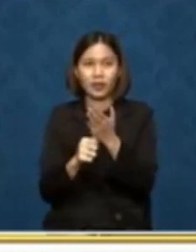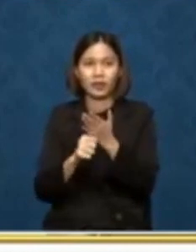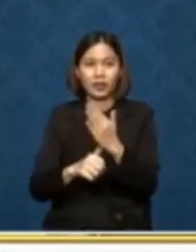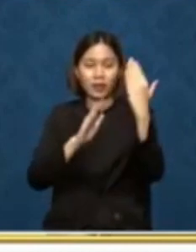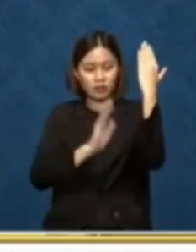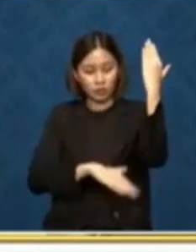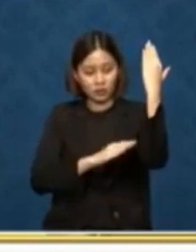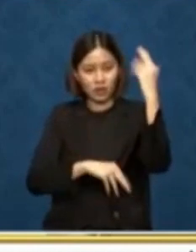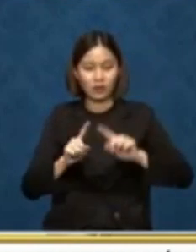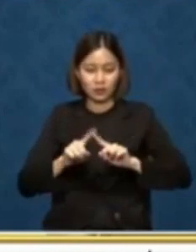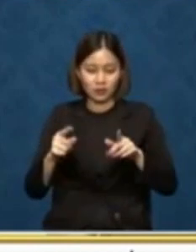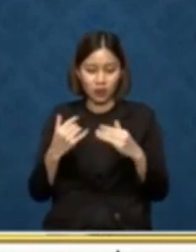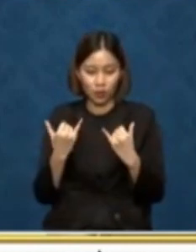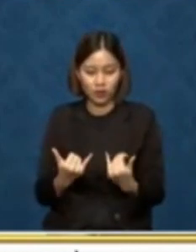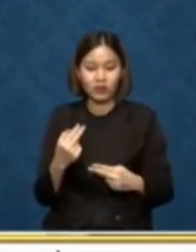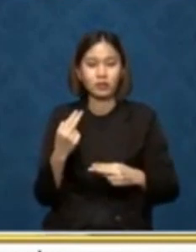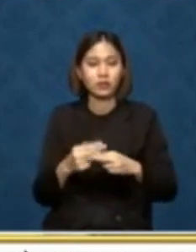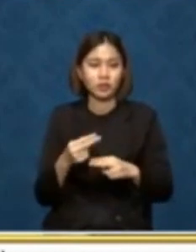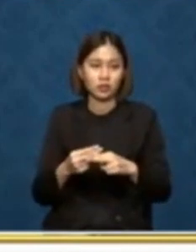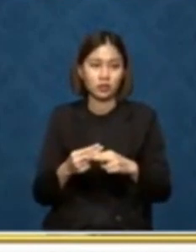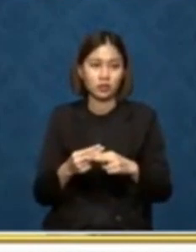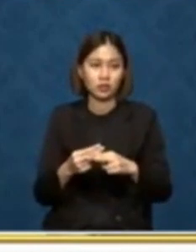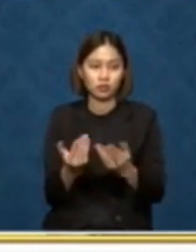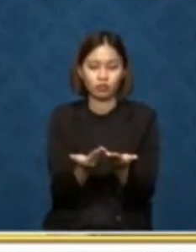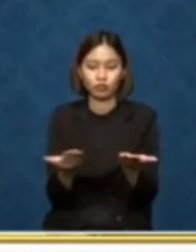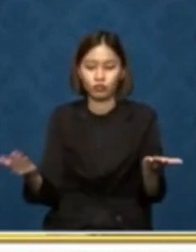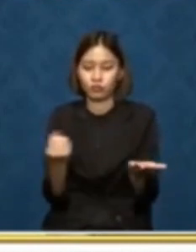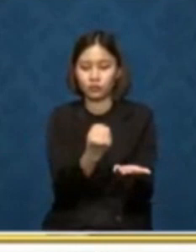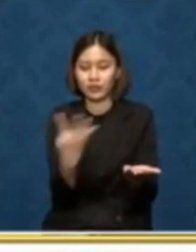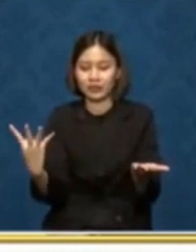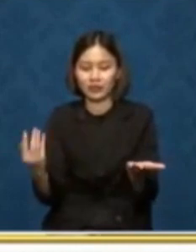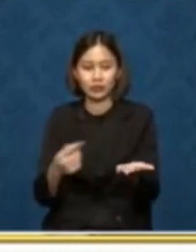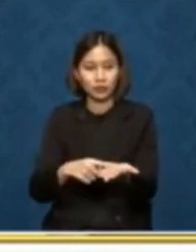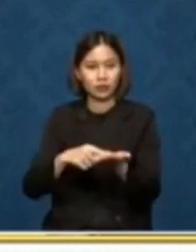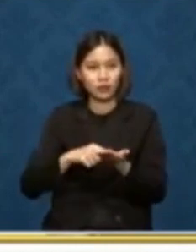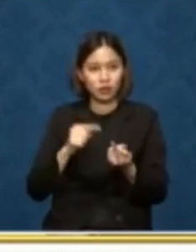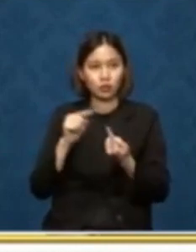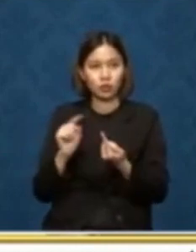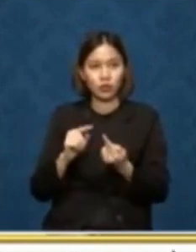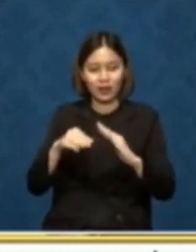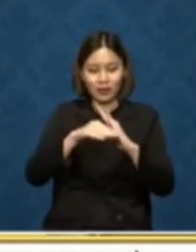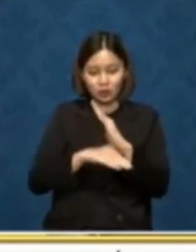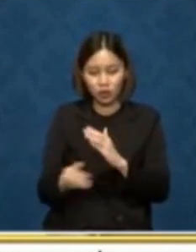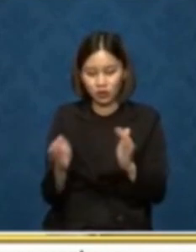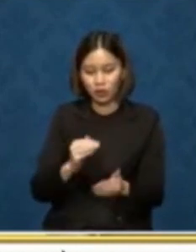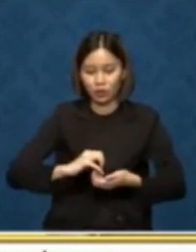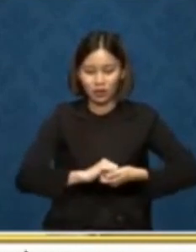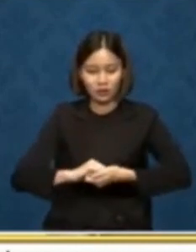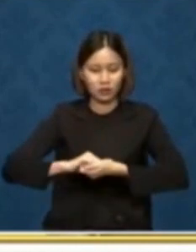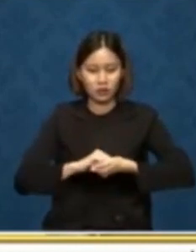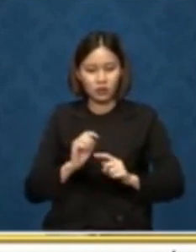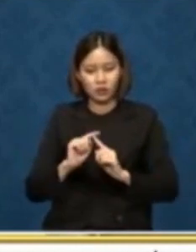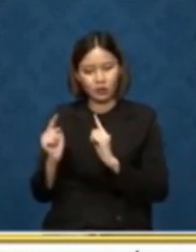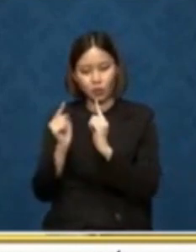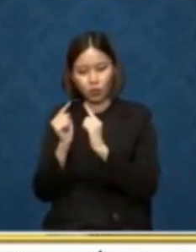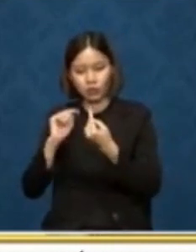ปัญหาจังหวัดชายแดนใต้แต่วันนี้ชื่อของทั้ง 4ยติที่ส่งมาเนี่ยพูดถึงเรื่องกระบวนการสันติภาพ